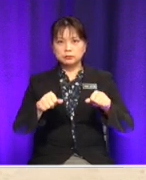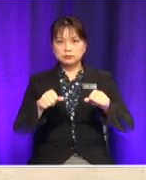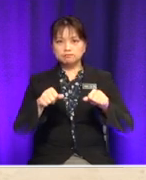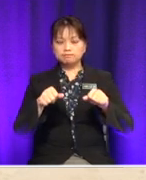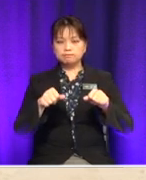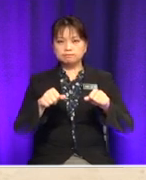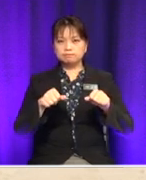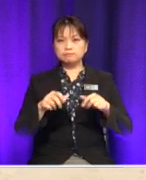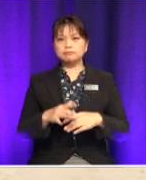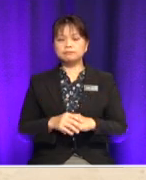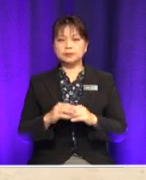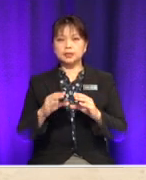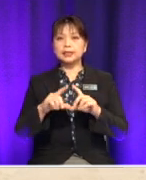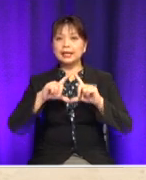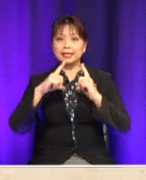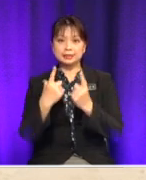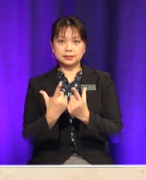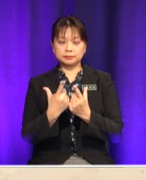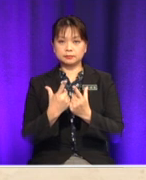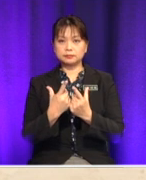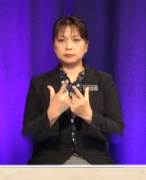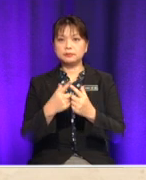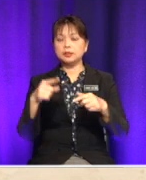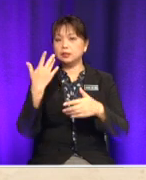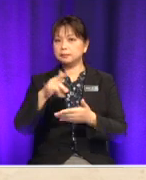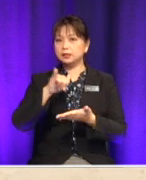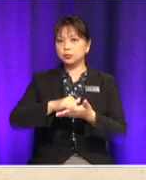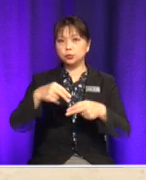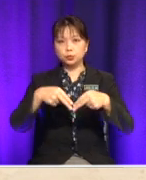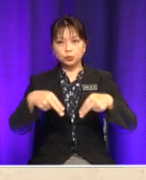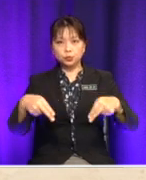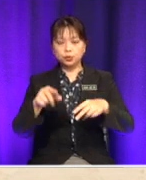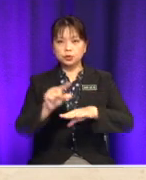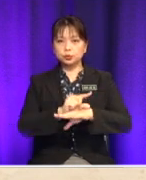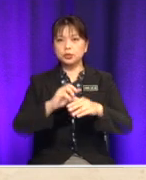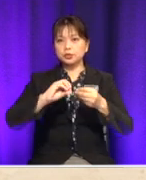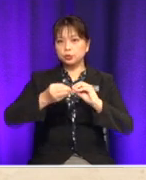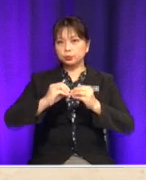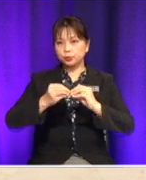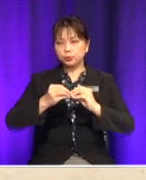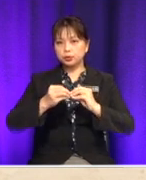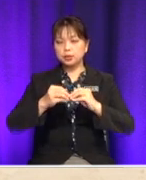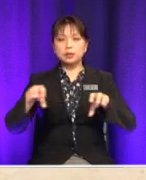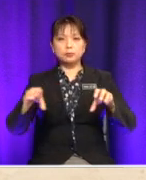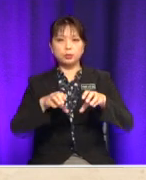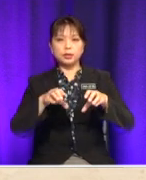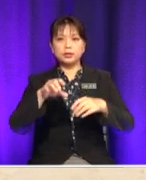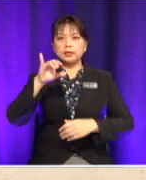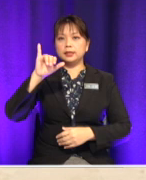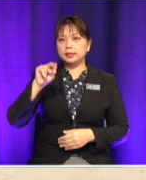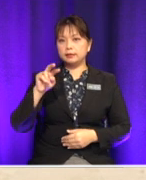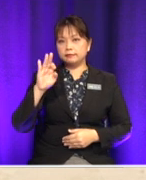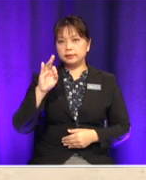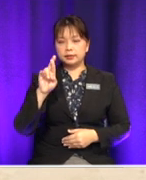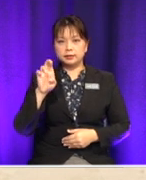ini menggelas mengukur menggunakan Lombok membuat inference nah sekiranya nampak